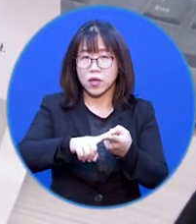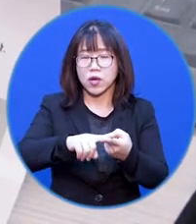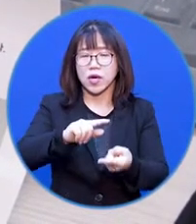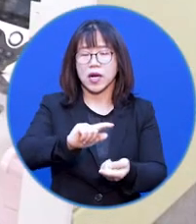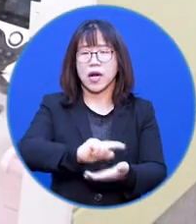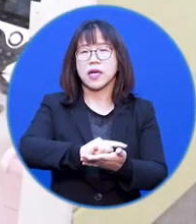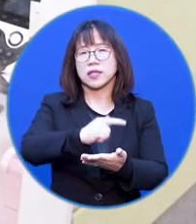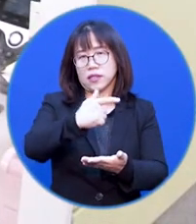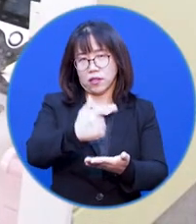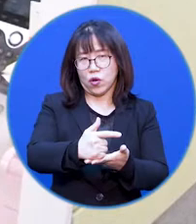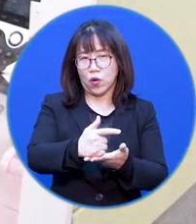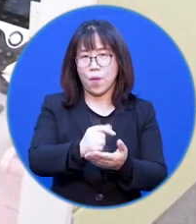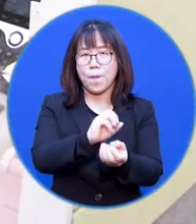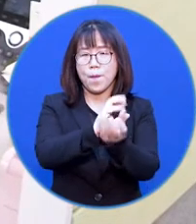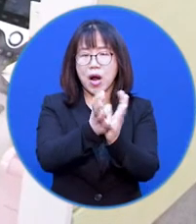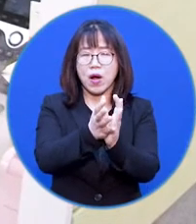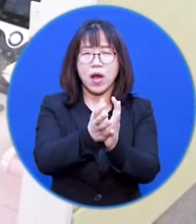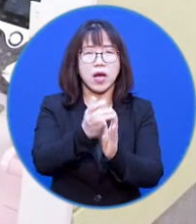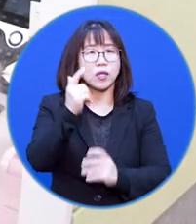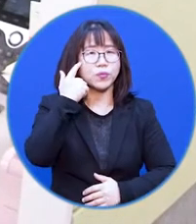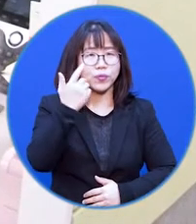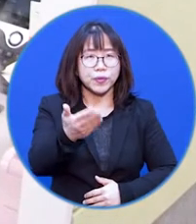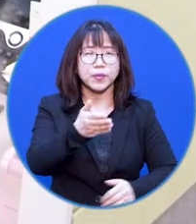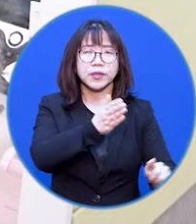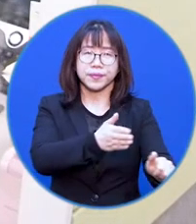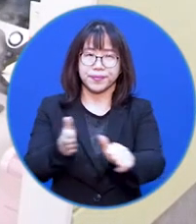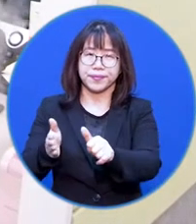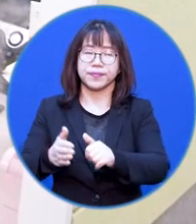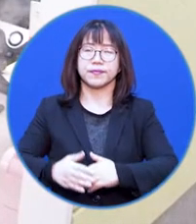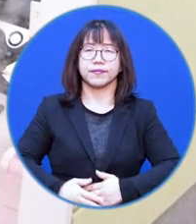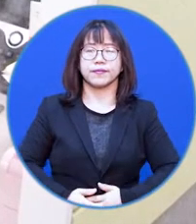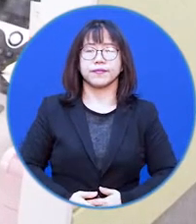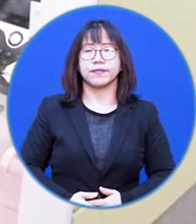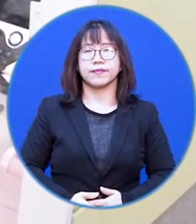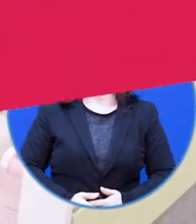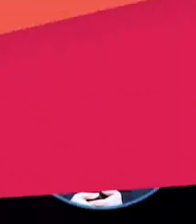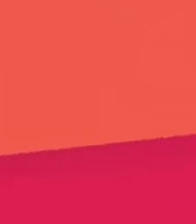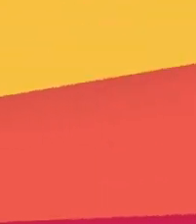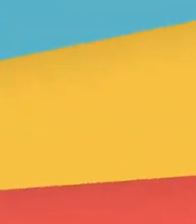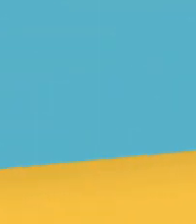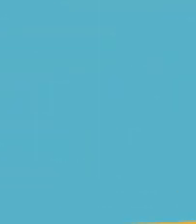방화보건지소에 대한 자세한 사항은 강서구 방화보건지소로 문의하면 됩니다.